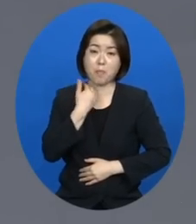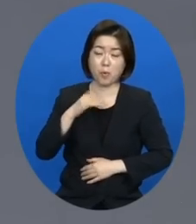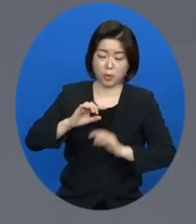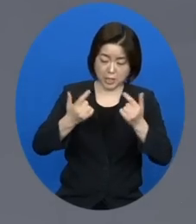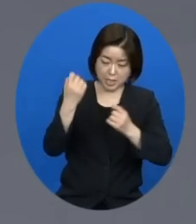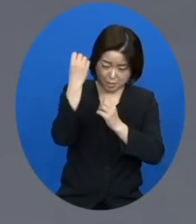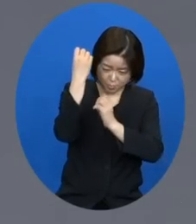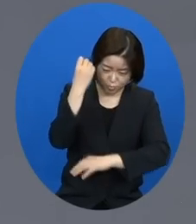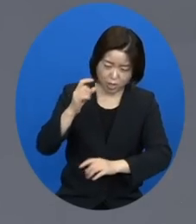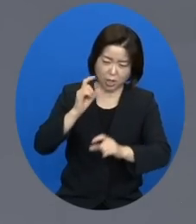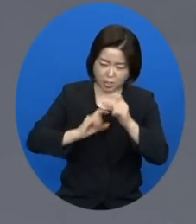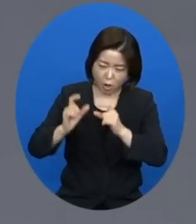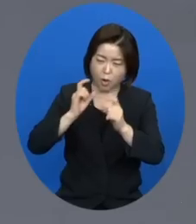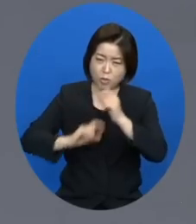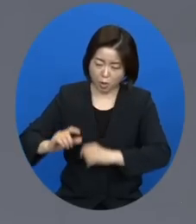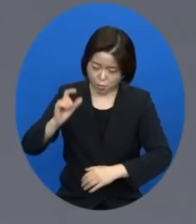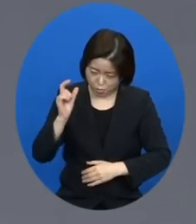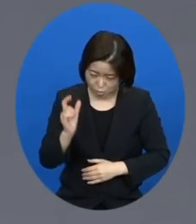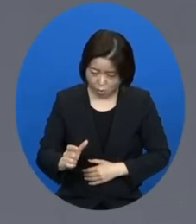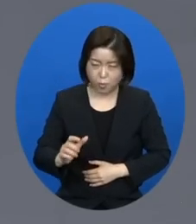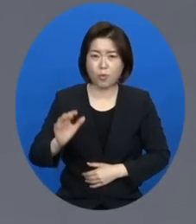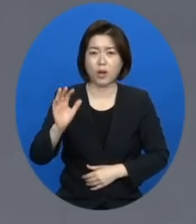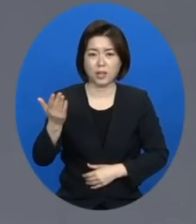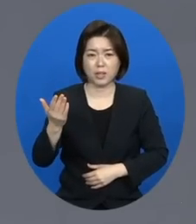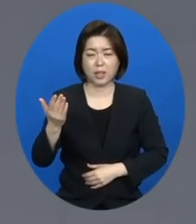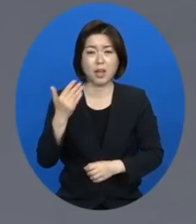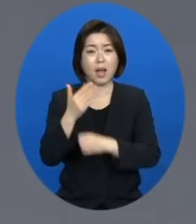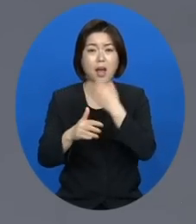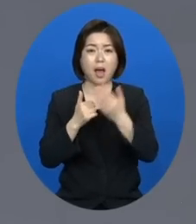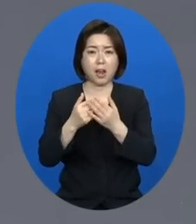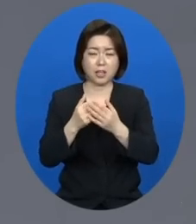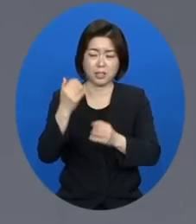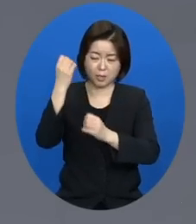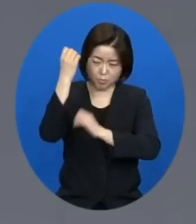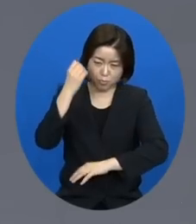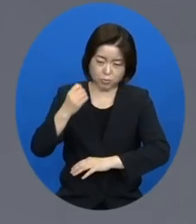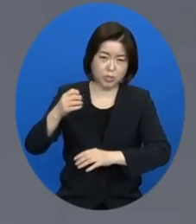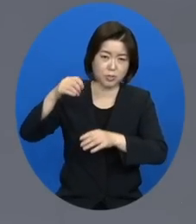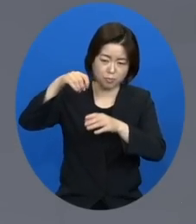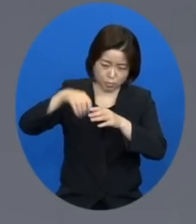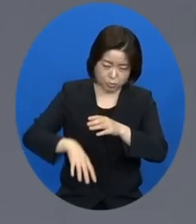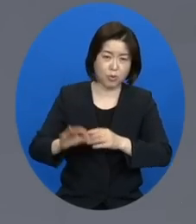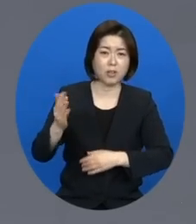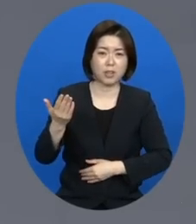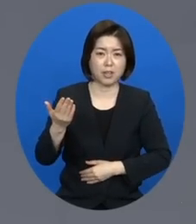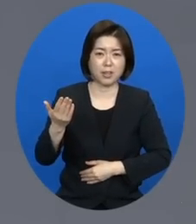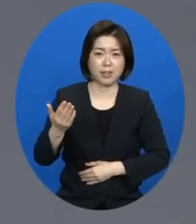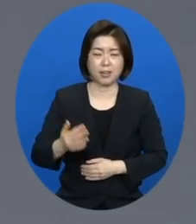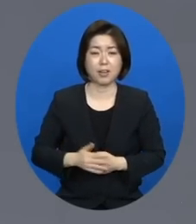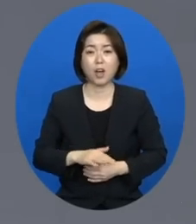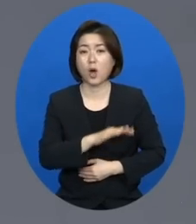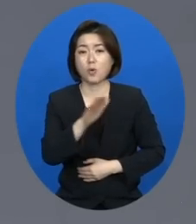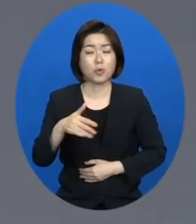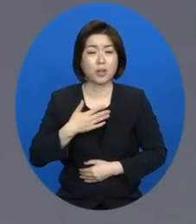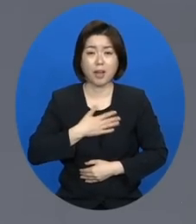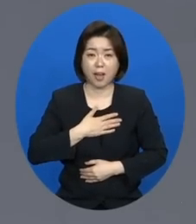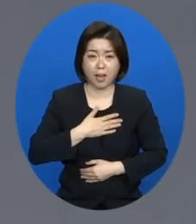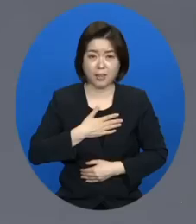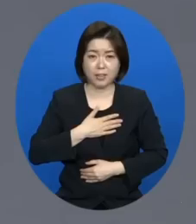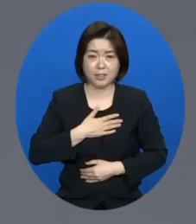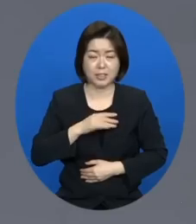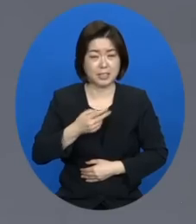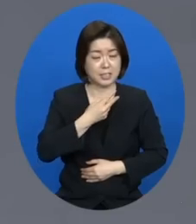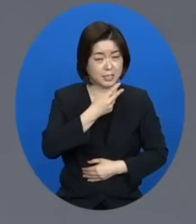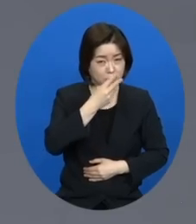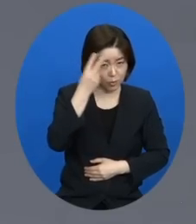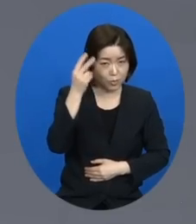뿌리가 더욱더 견고하게 하나님께 뿌리를 내리더라는 것입니다. 우리가 알고 있는 이